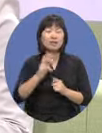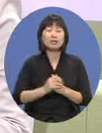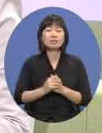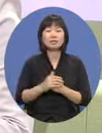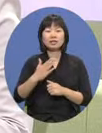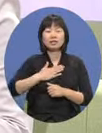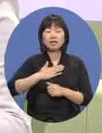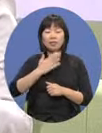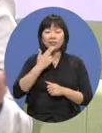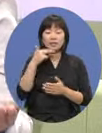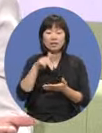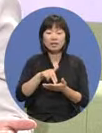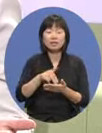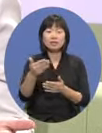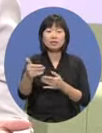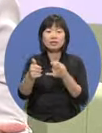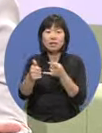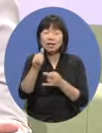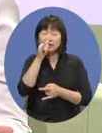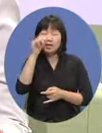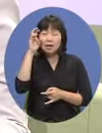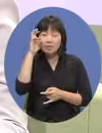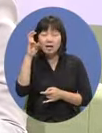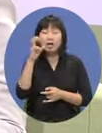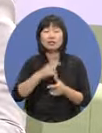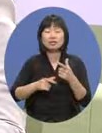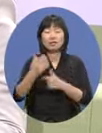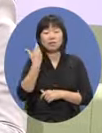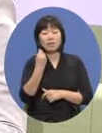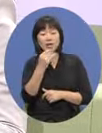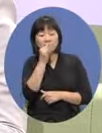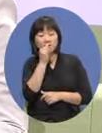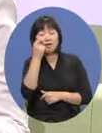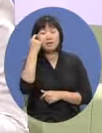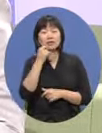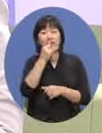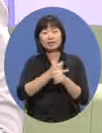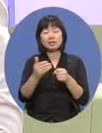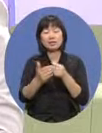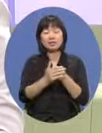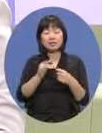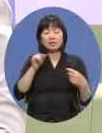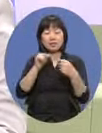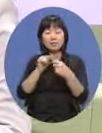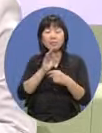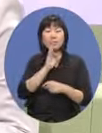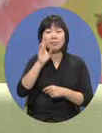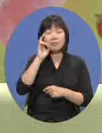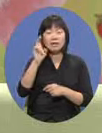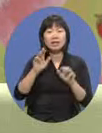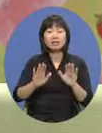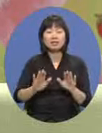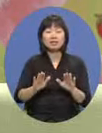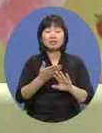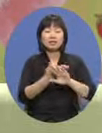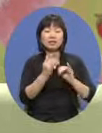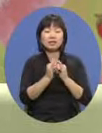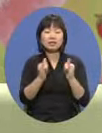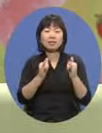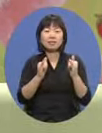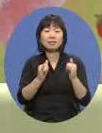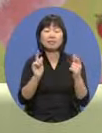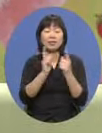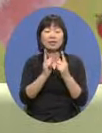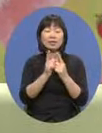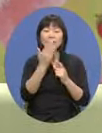그러니까 내가 없는 부분이 저 사람한테 있네. 그랬을 때 훨씬 더 매력적으로 느껴져서 꽂힌 거거든요. 그래서 이제 사실 다른 사람끼리